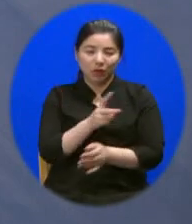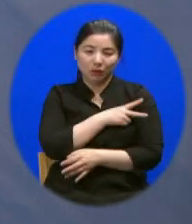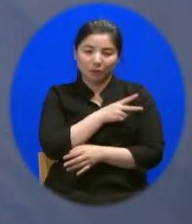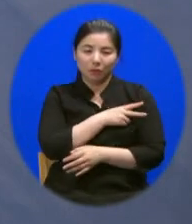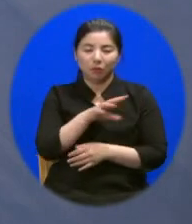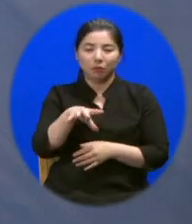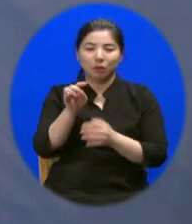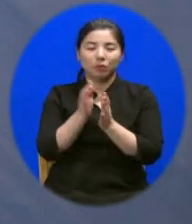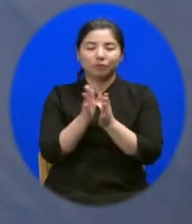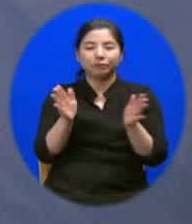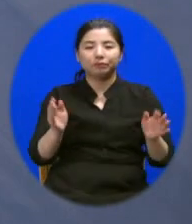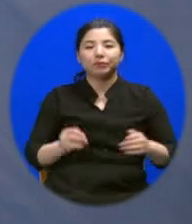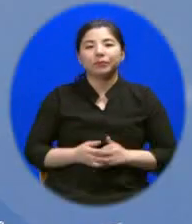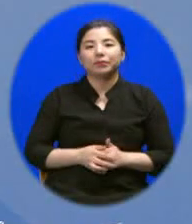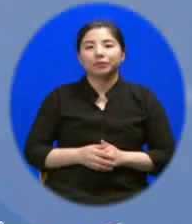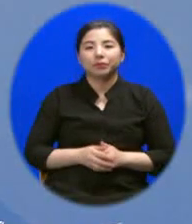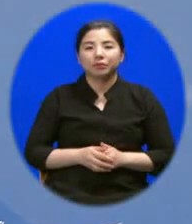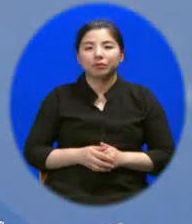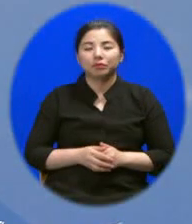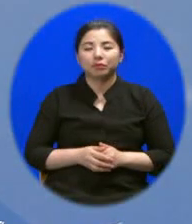시작하시면 되겠습니다